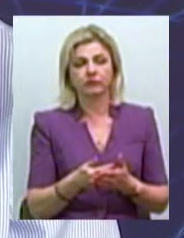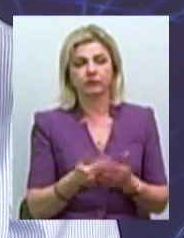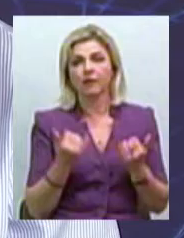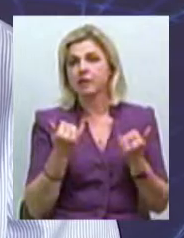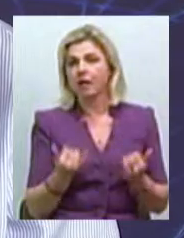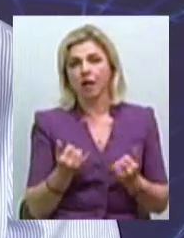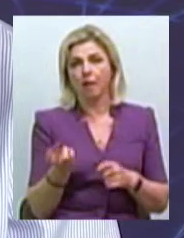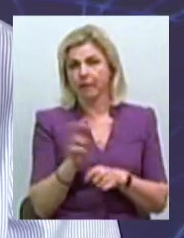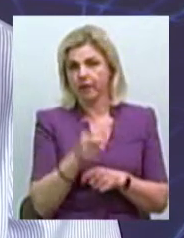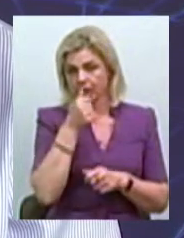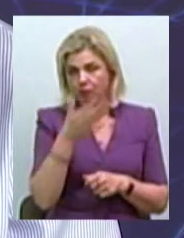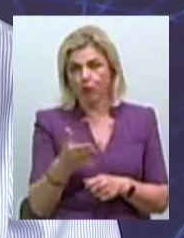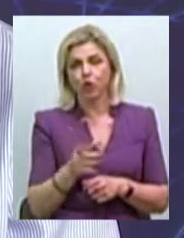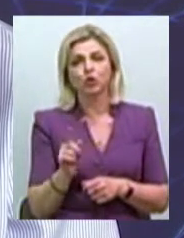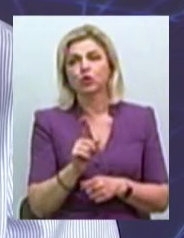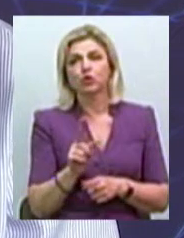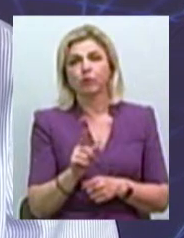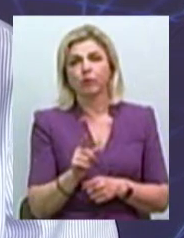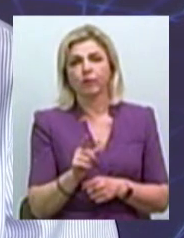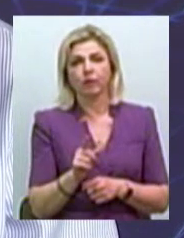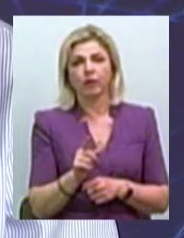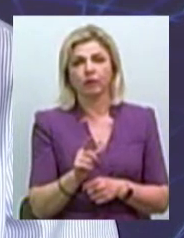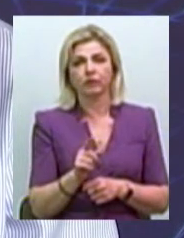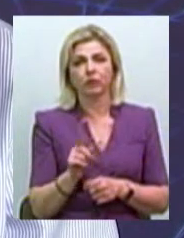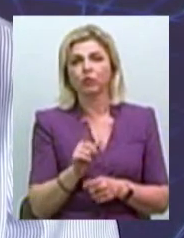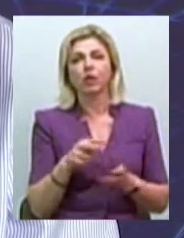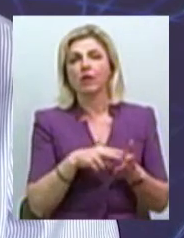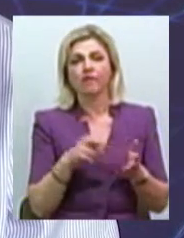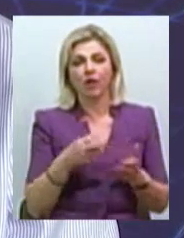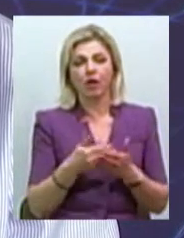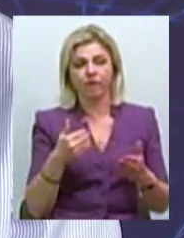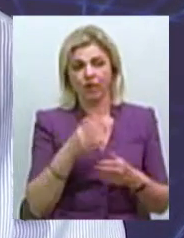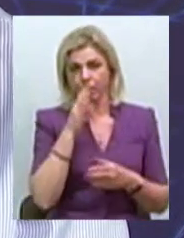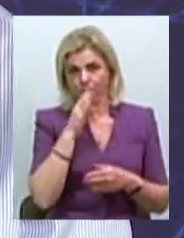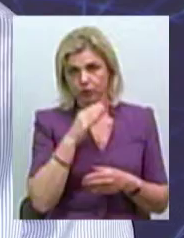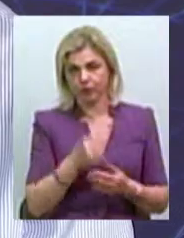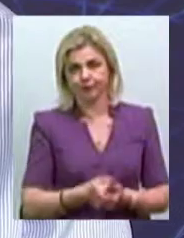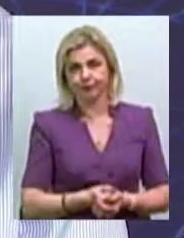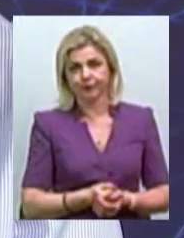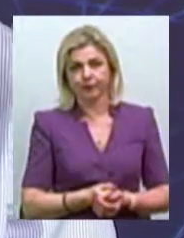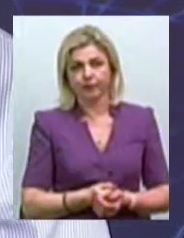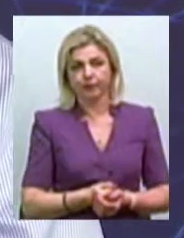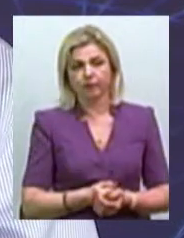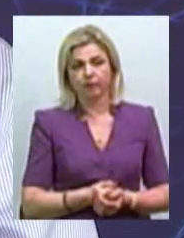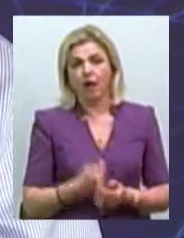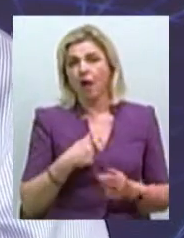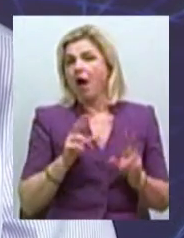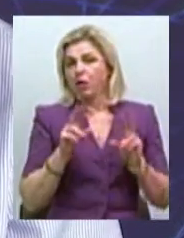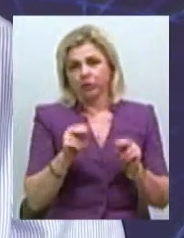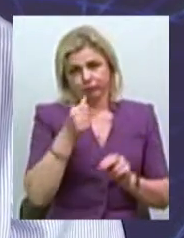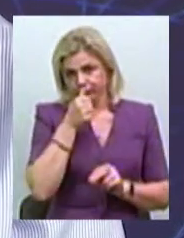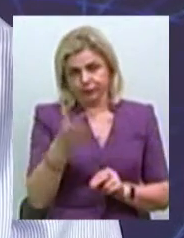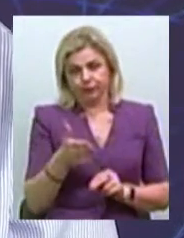а щоб не відключали його від мережі? Ну, ви знаєте, цього не можу гарантувати. Цього не